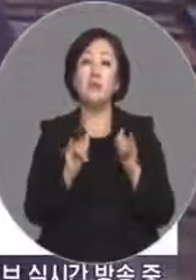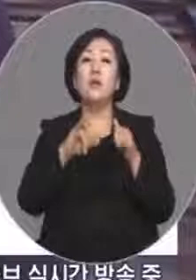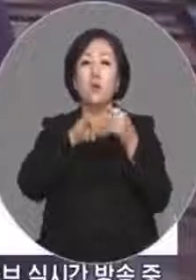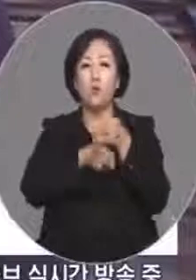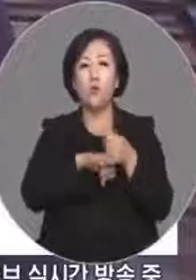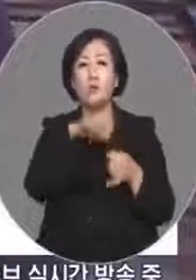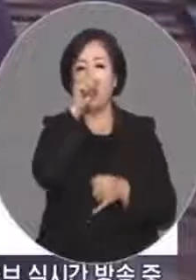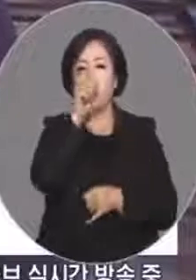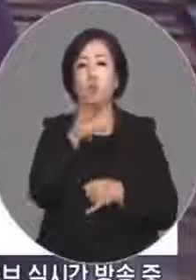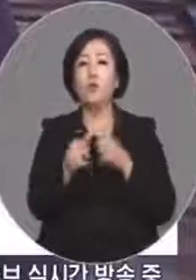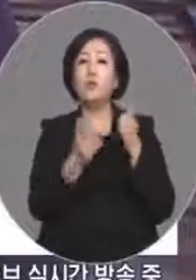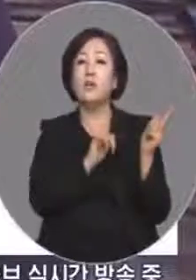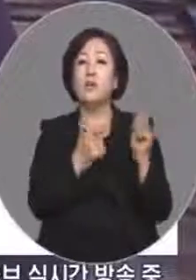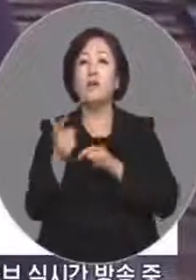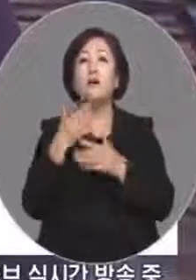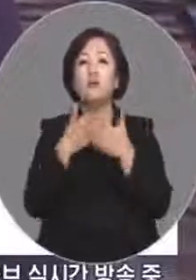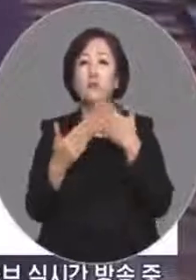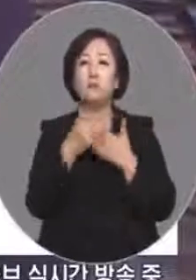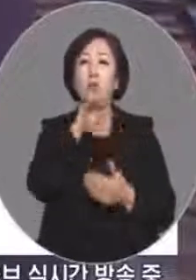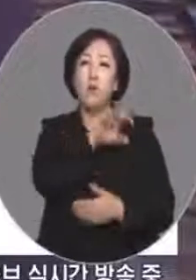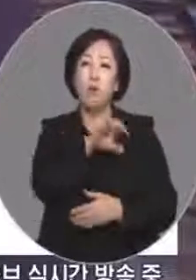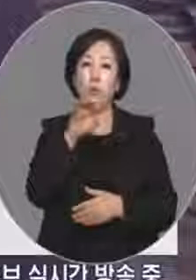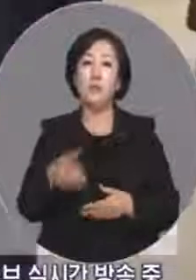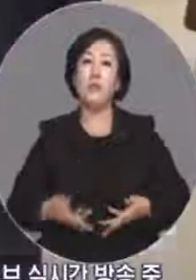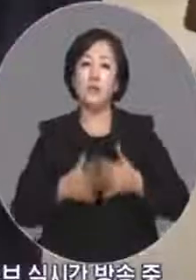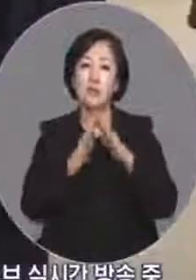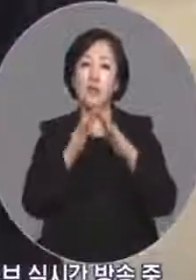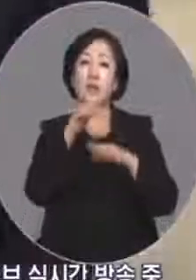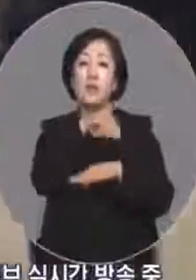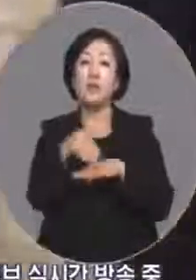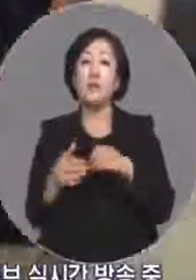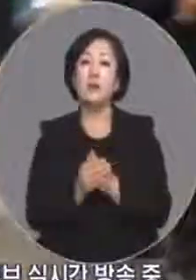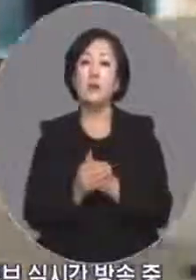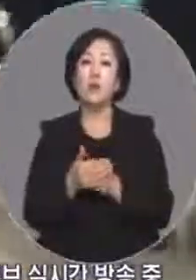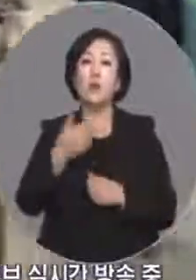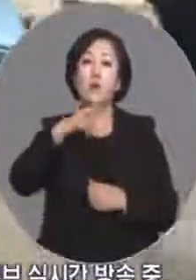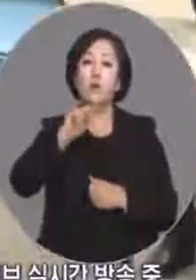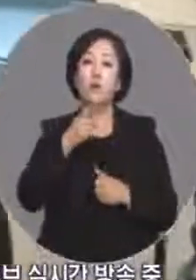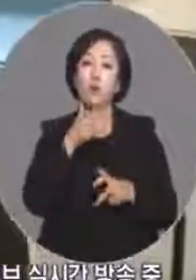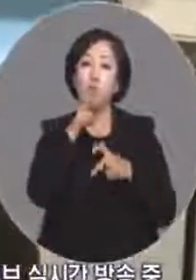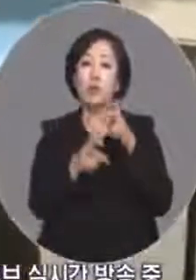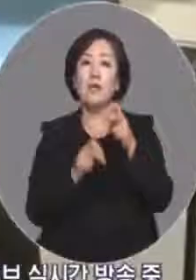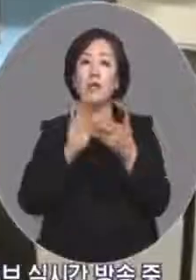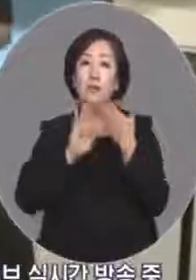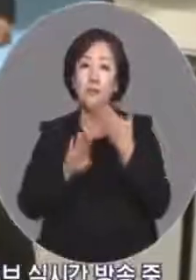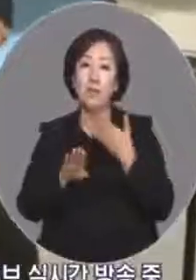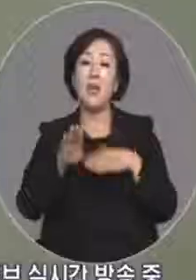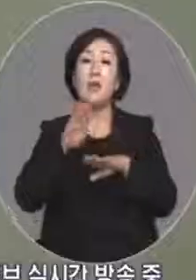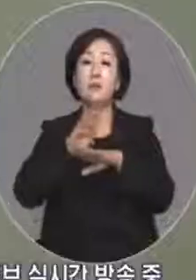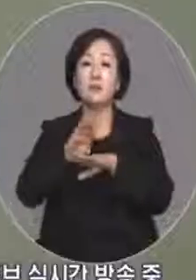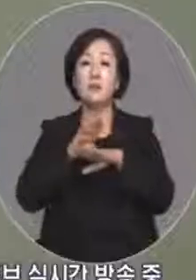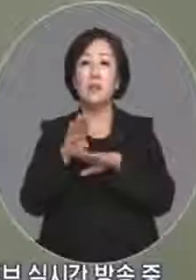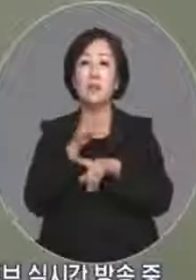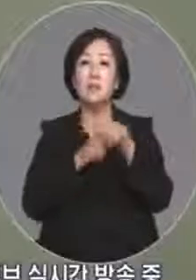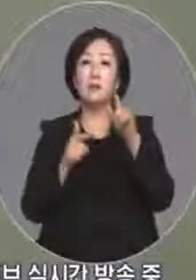좋아할 만한 각종 시설들이 들어설 예정이 있습니다. 수소산업과 미래차 혁신 클러스터 구축